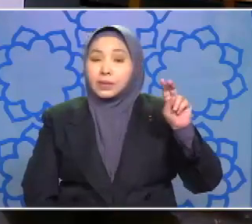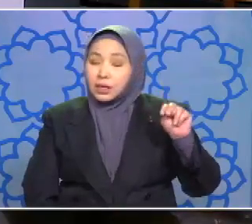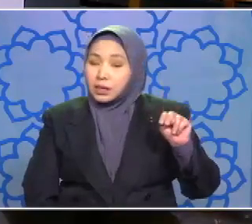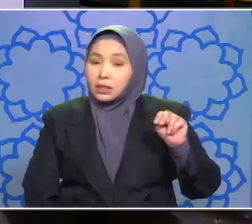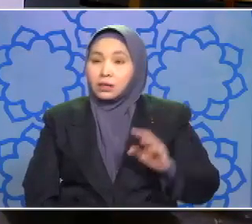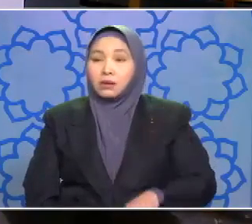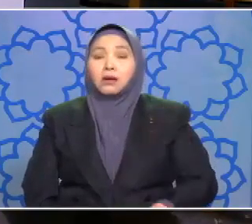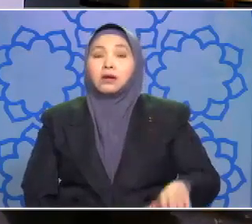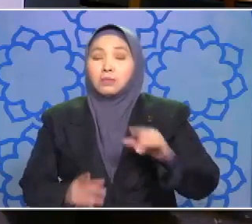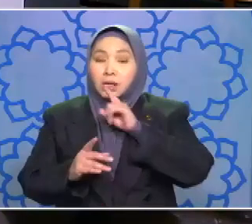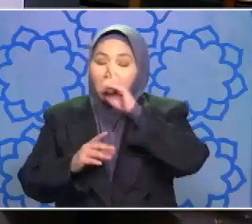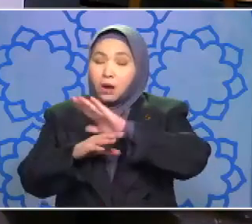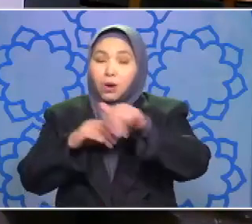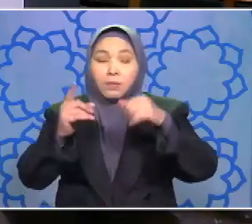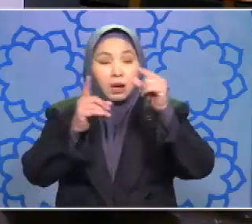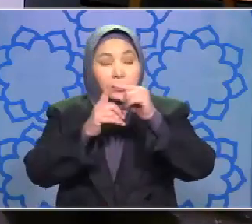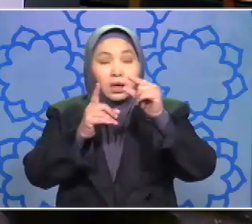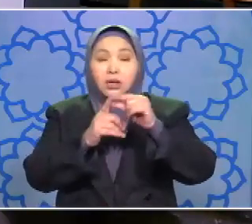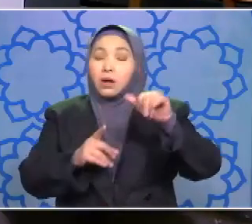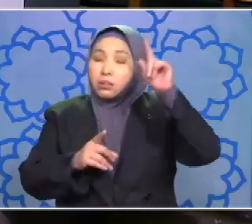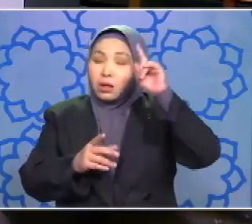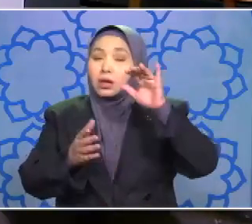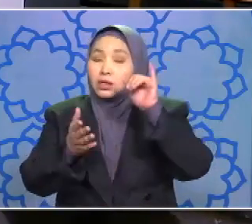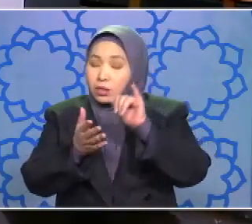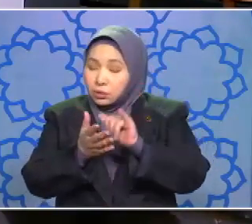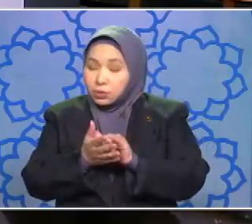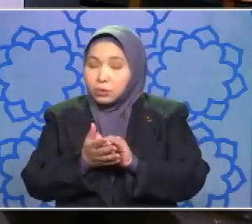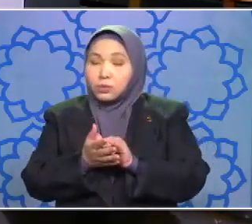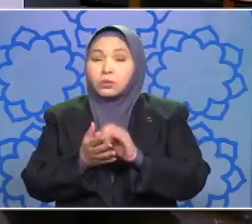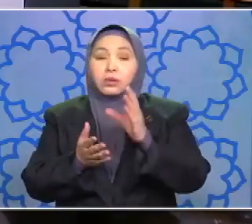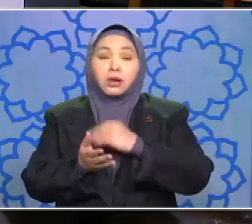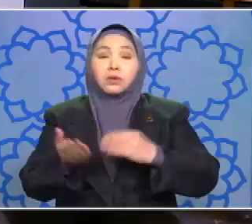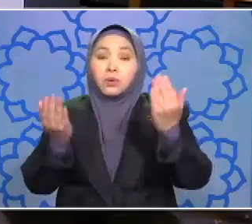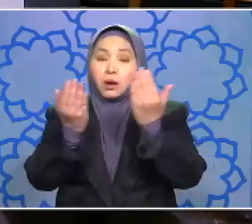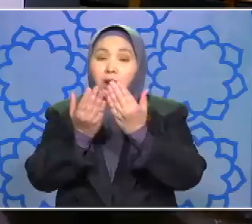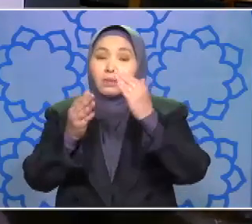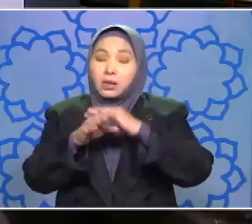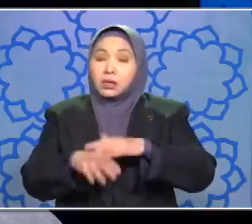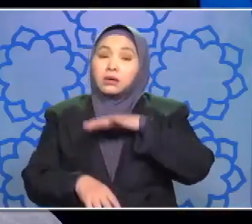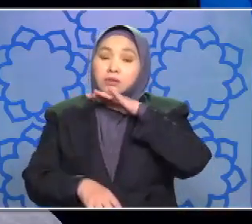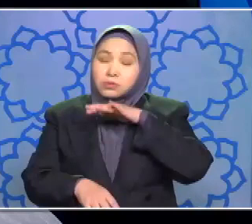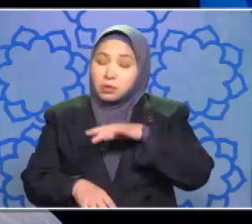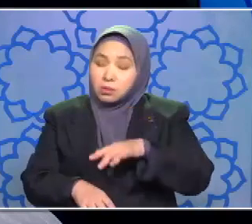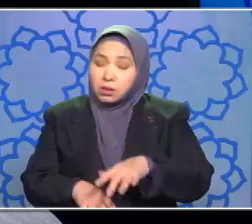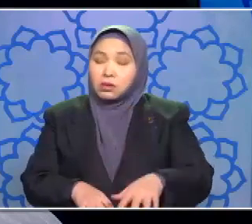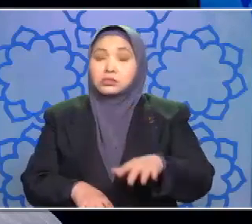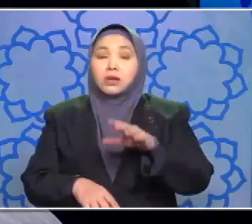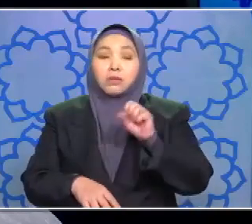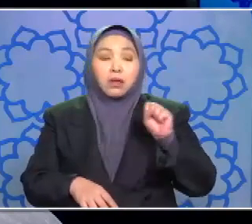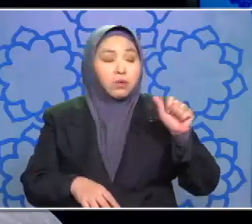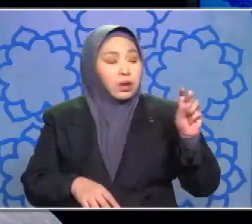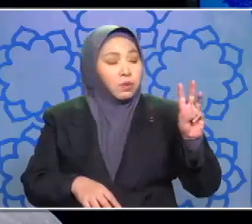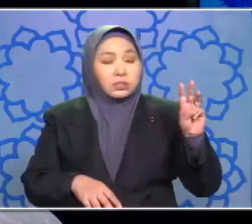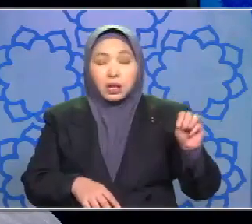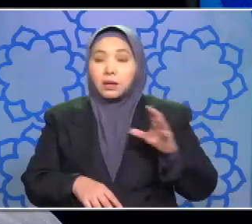آمين. صدق الله العظيم. السلام عليكم ورحمة الله وبركاته. الحمد لله والصلاة والسلام على رسول الله وعلى آله ومن والاه. أشهد أن لا إله إلا الله وأشهد أن محمدًا